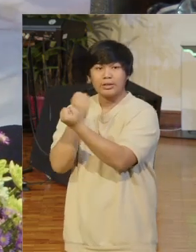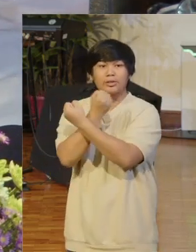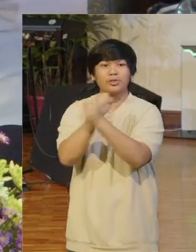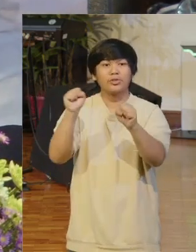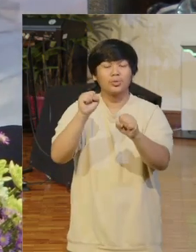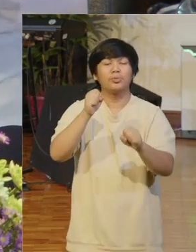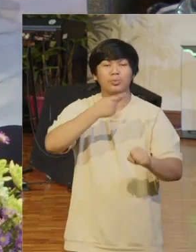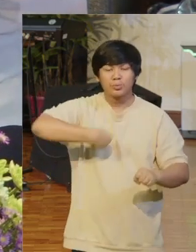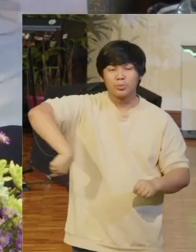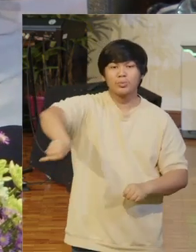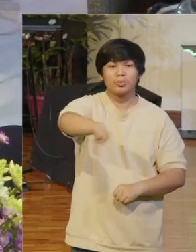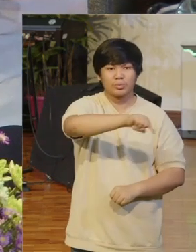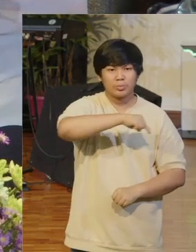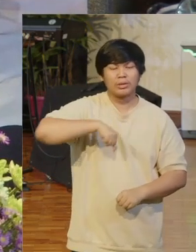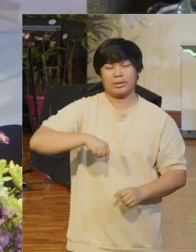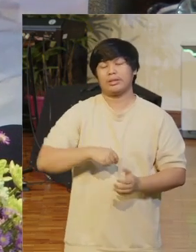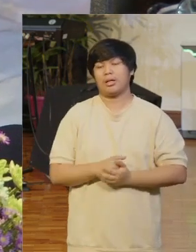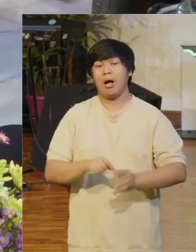ito.